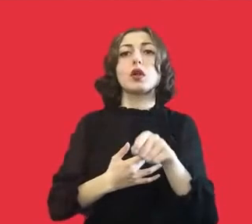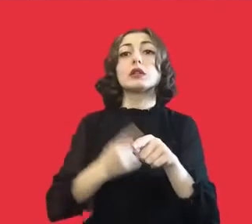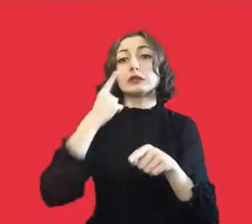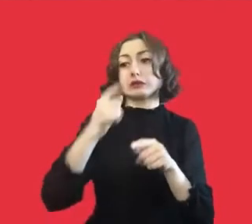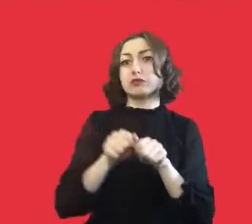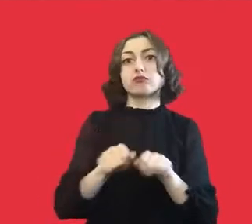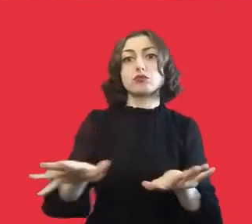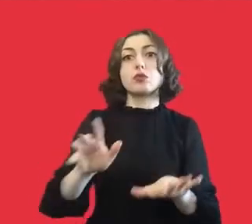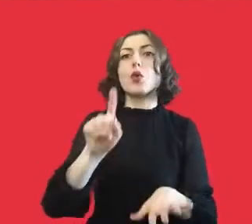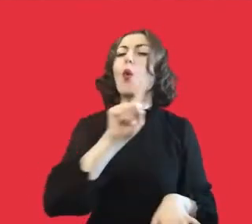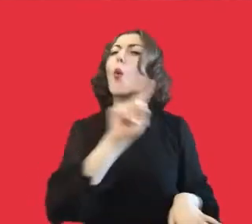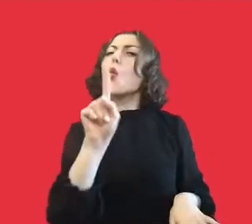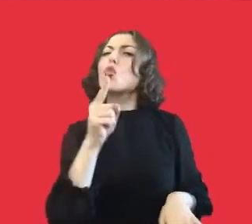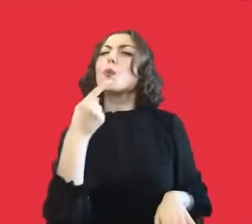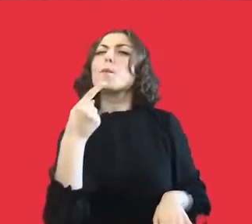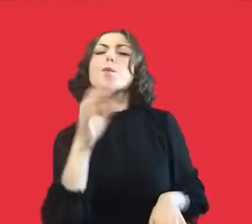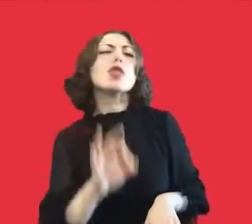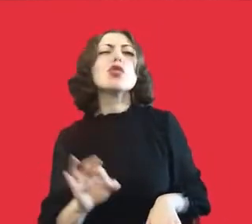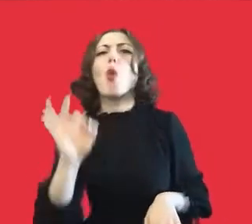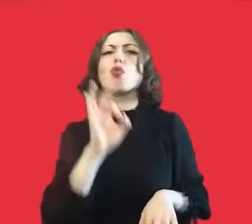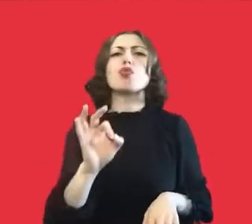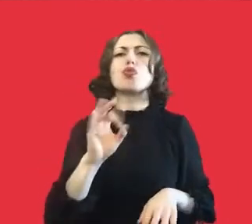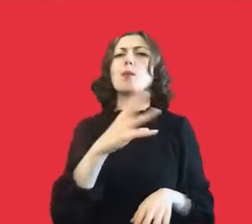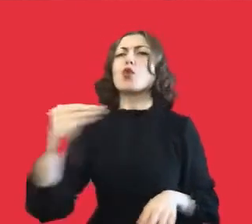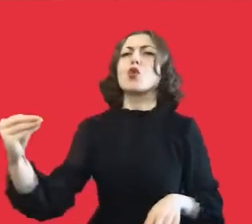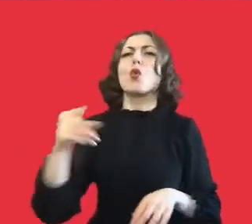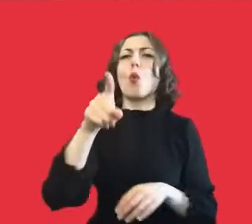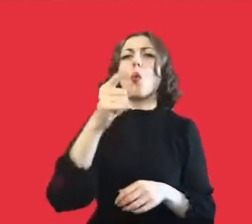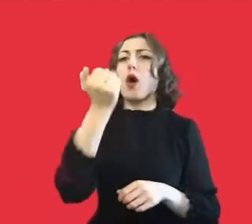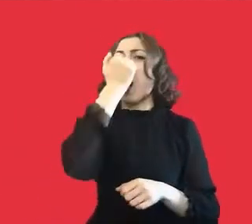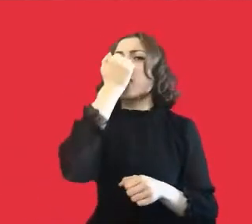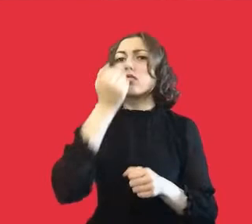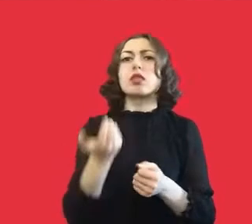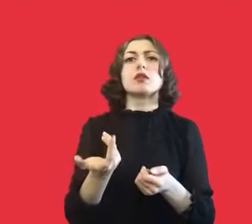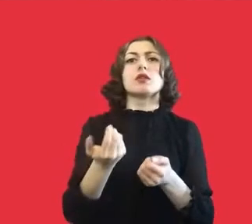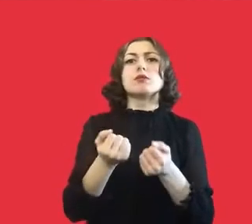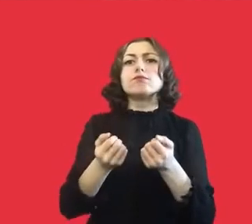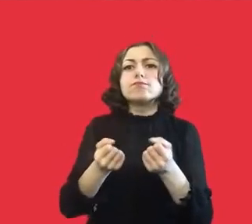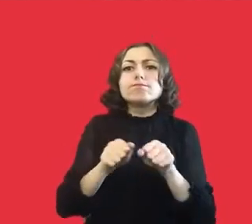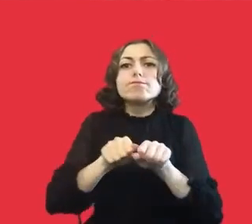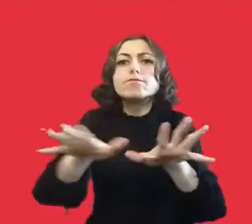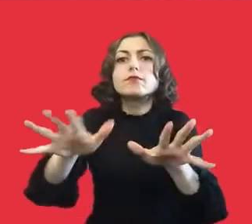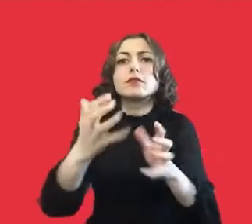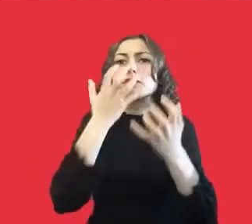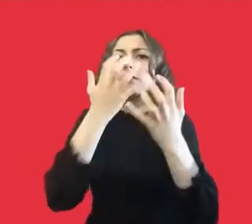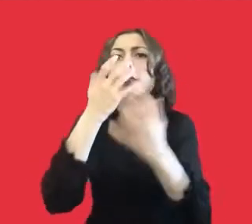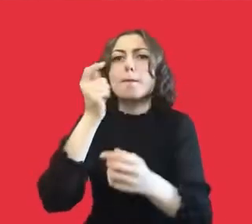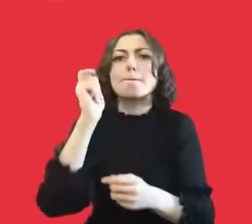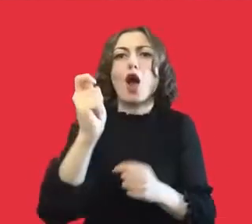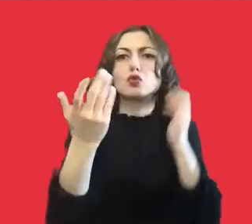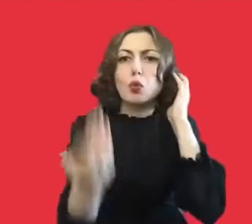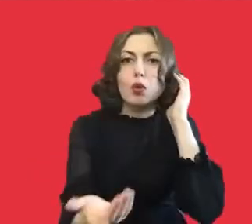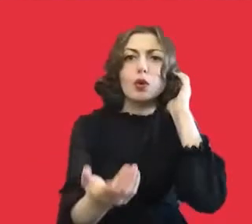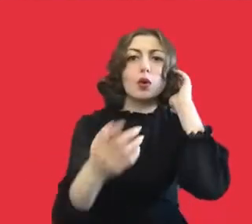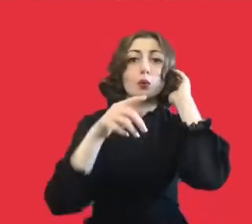10 milyonu aşan kan bağışı gönüllüsüyle dev bir ordu olarak bu faaliyetleri,